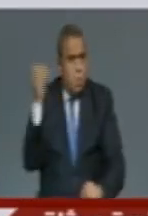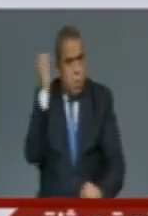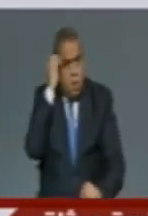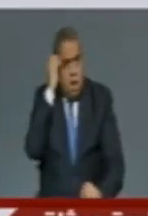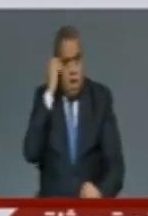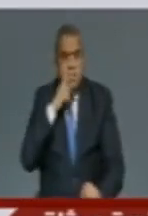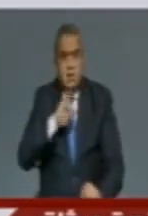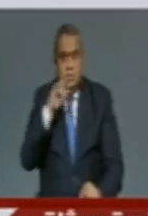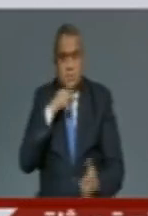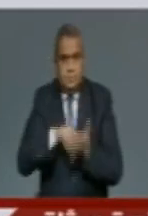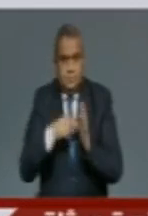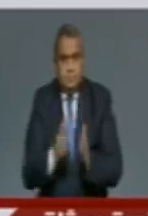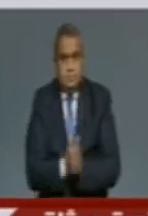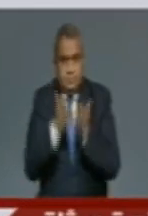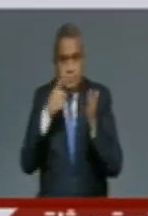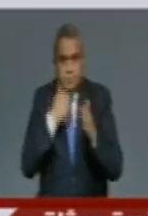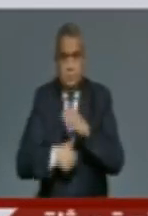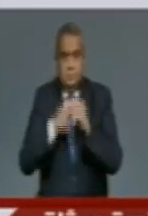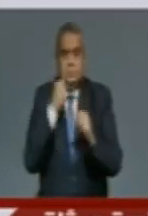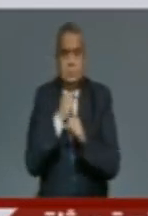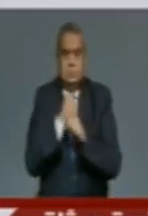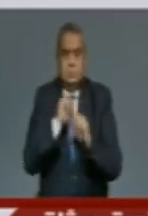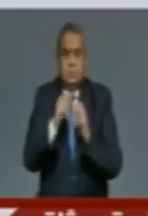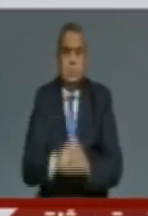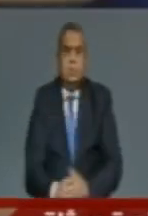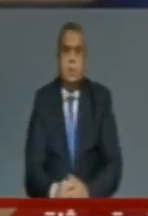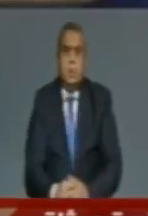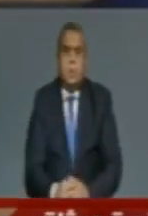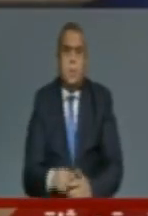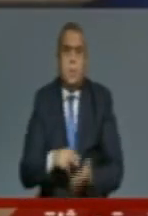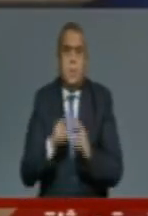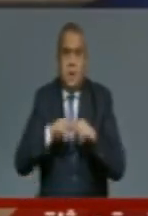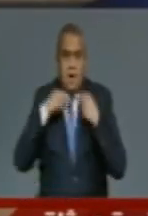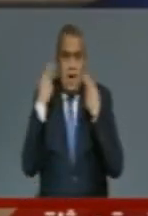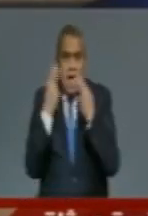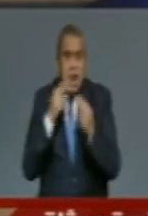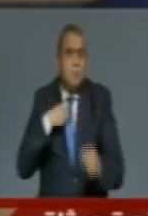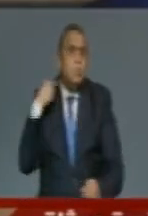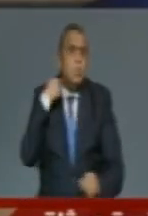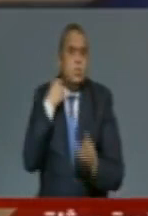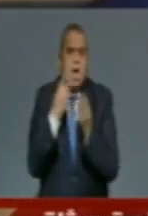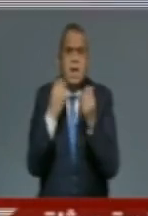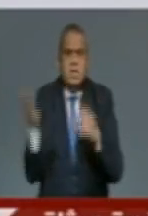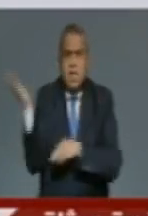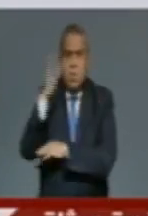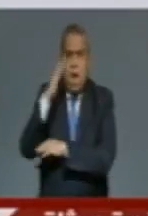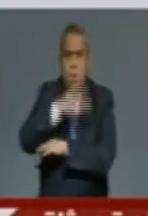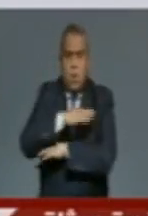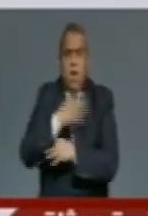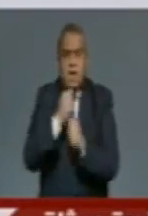بظلالها الكبيرة جدا على العالم وعلى يمكن بشكل أكثر